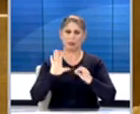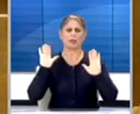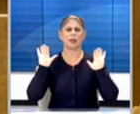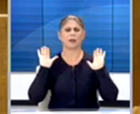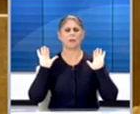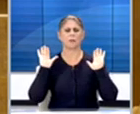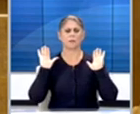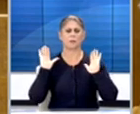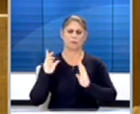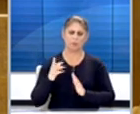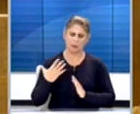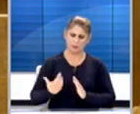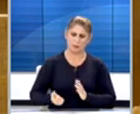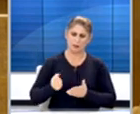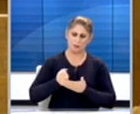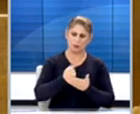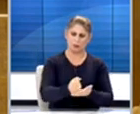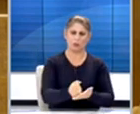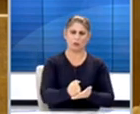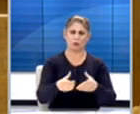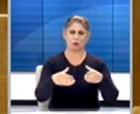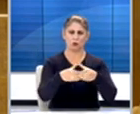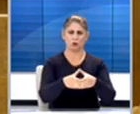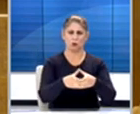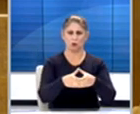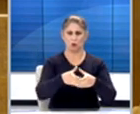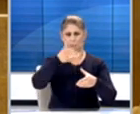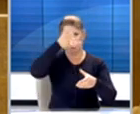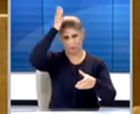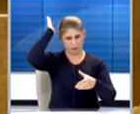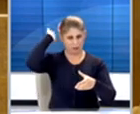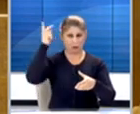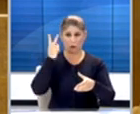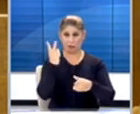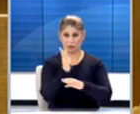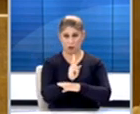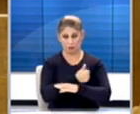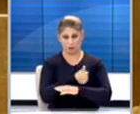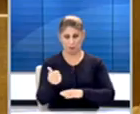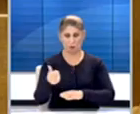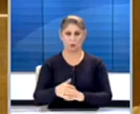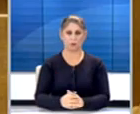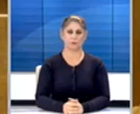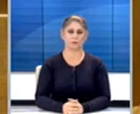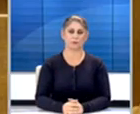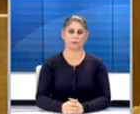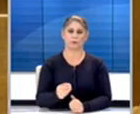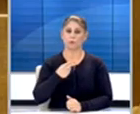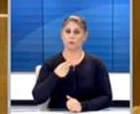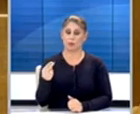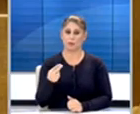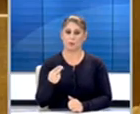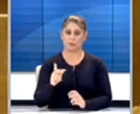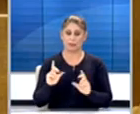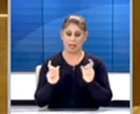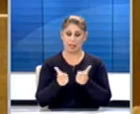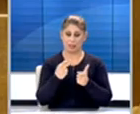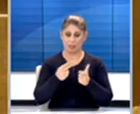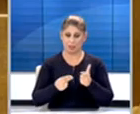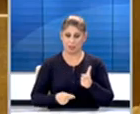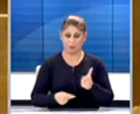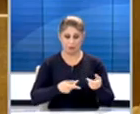η χρηματοδότηση στο κόμμα των Σπαρτιατών. 2 λεπτά μόνο, κύριε Πρόεδρε, για τα ζητήματα τα εθνικά δεν πήραμε